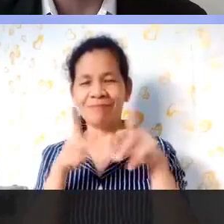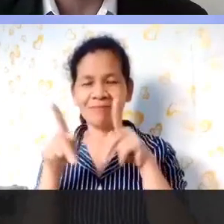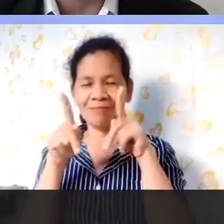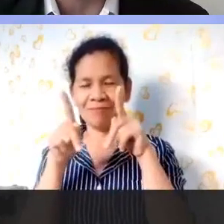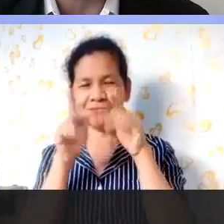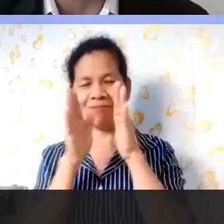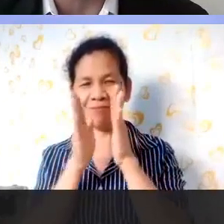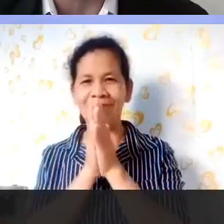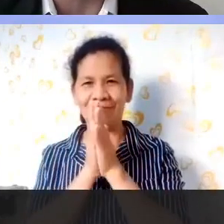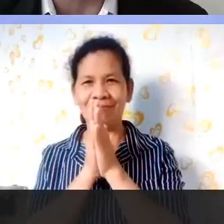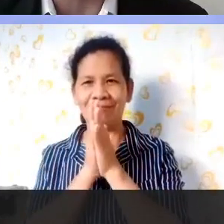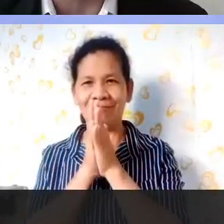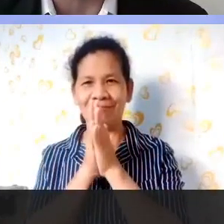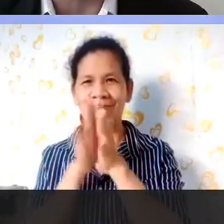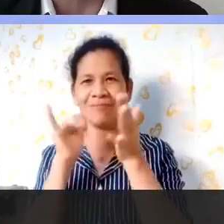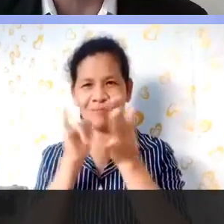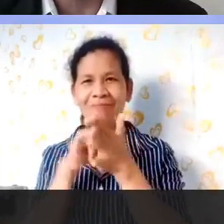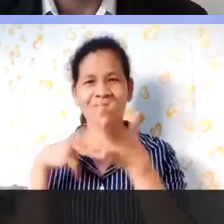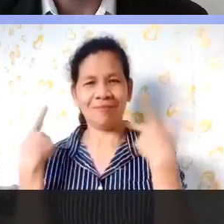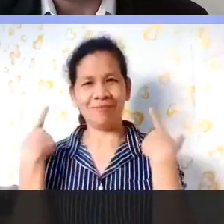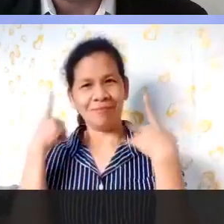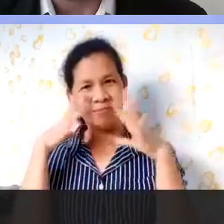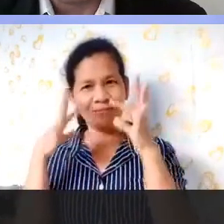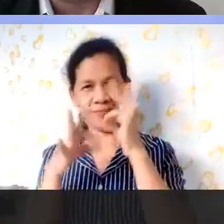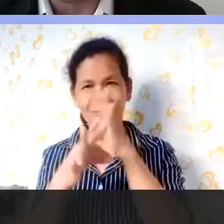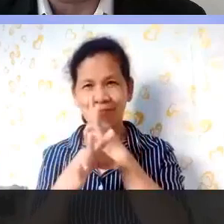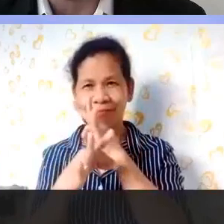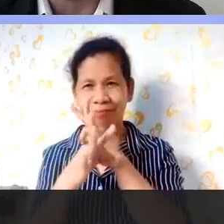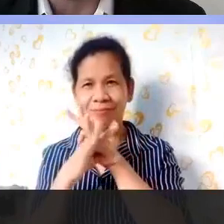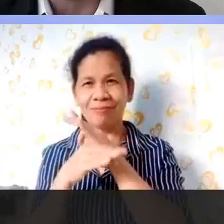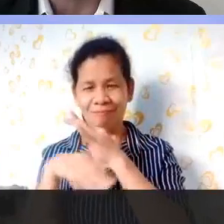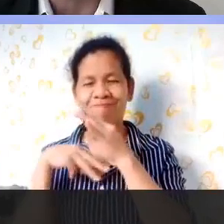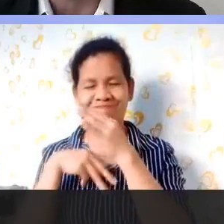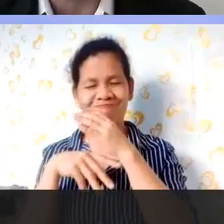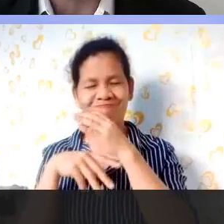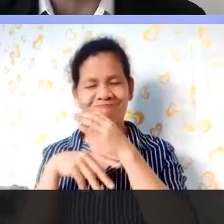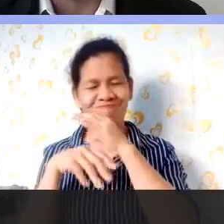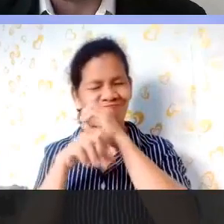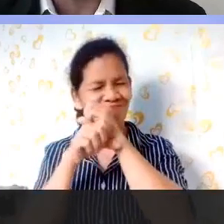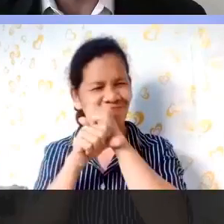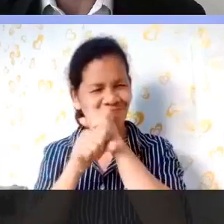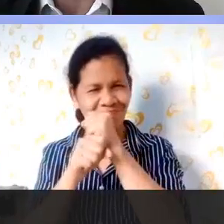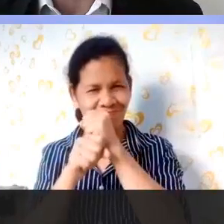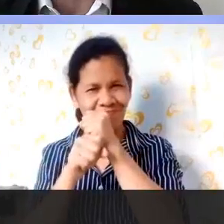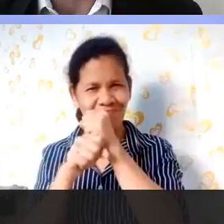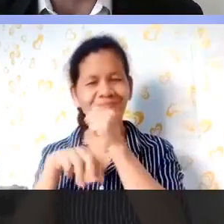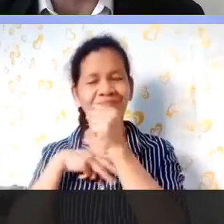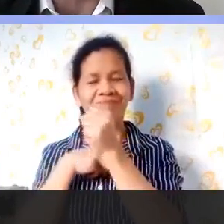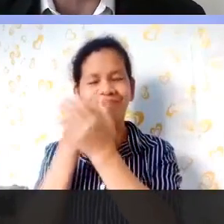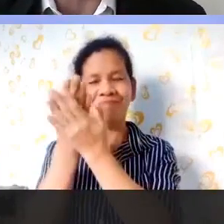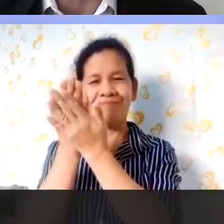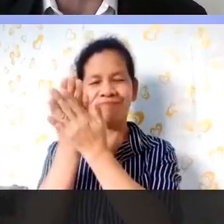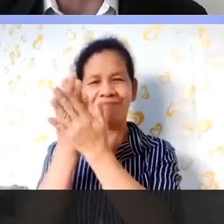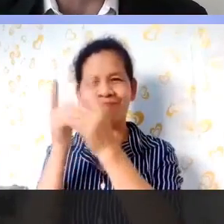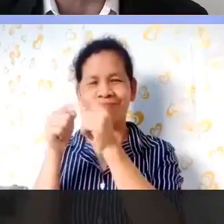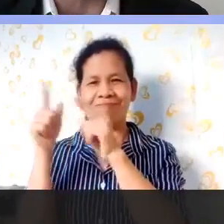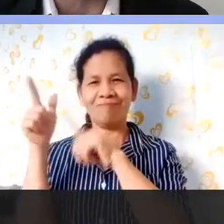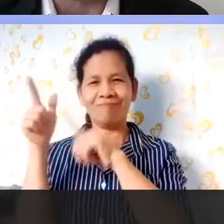panalangin na may pananampalataya. Panghawakan natin ang ating hinihingi sa Panginoon ng